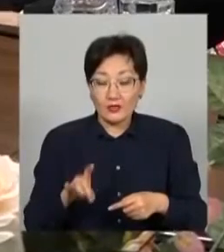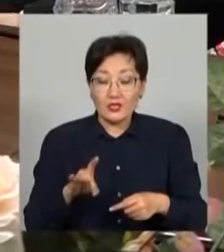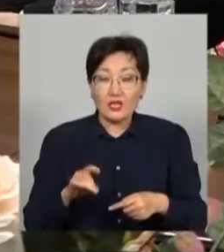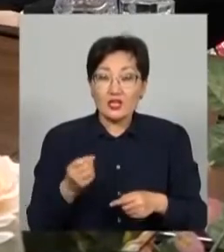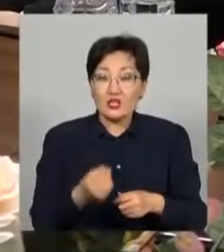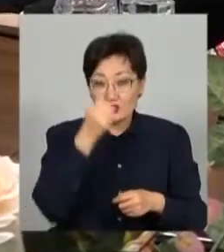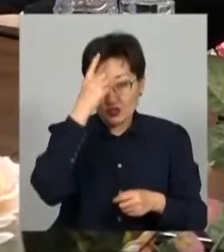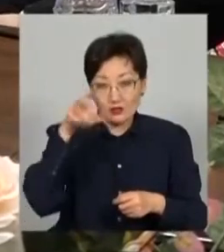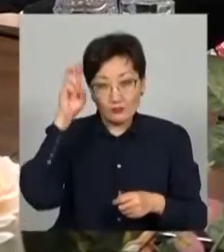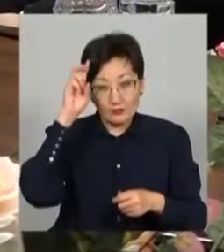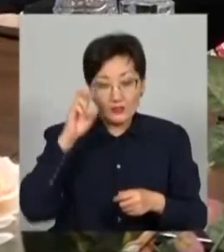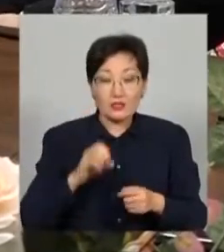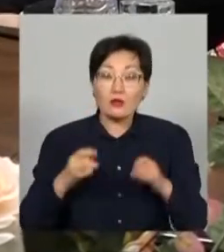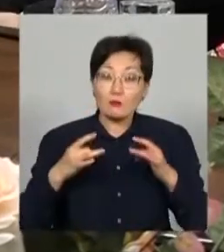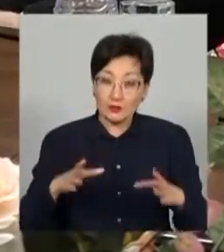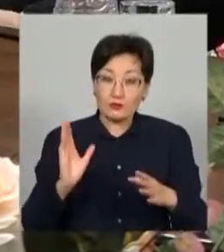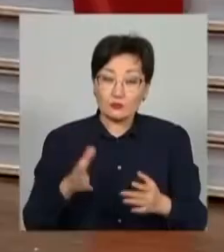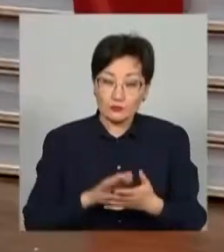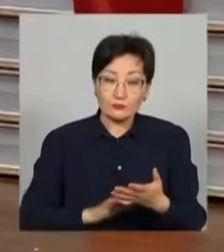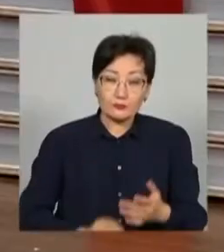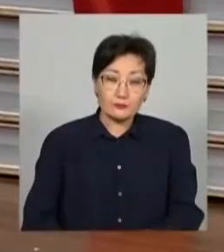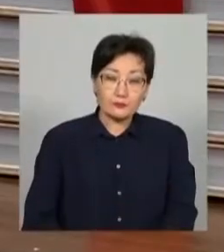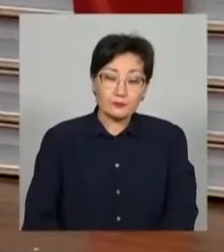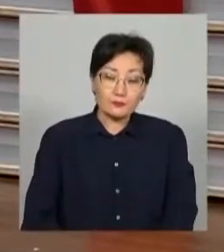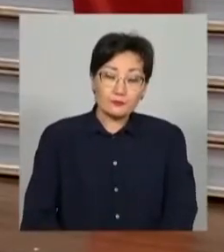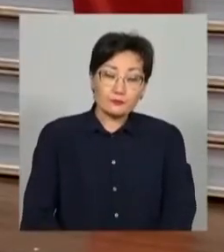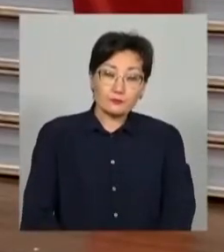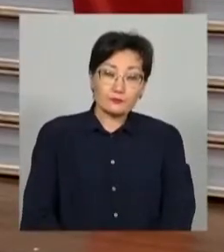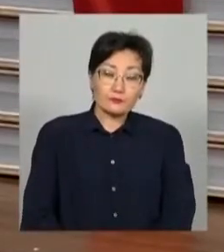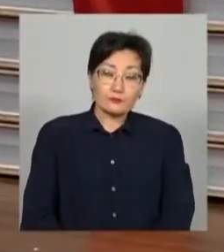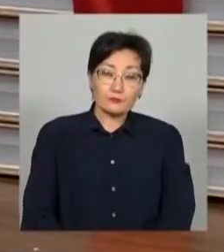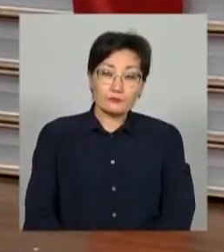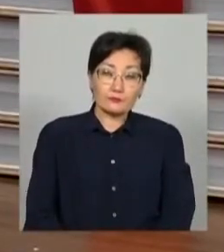Чехия мемлекетінде де жалғасын табады. Мадина Оқас, Сағынғали Мұңайтпасов, Алматы телеарнасы.